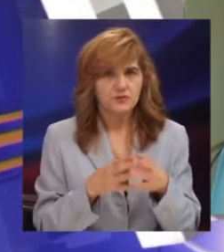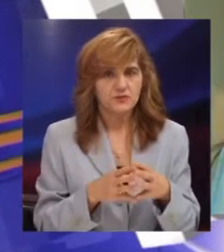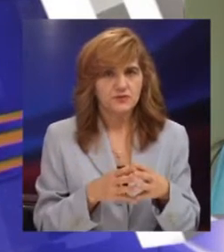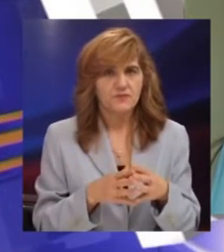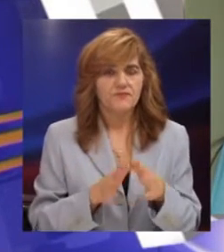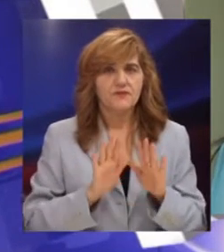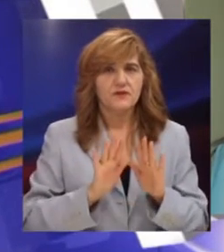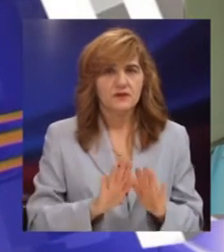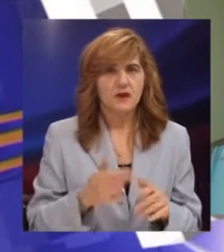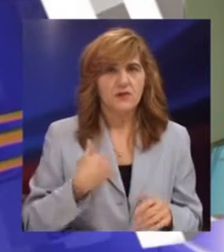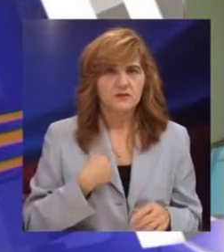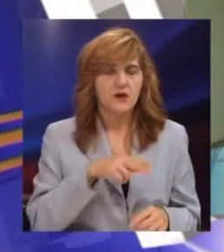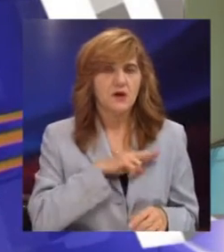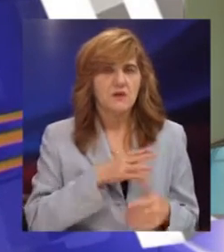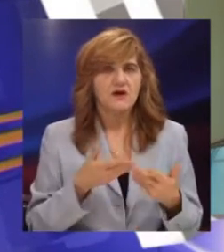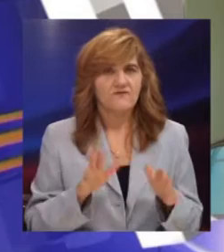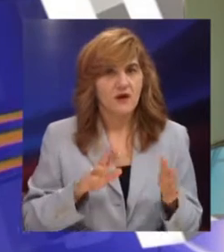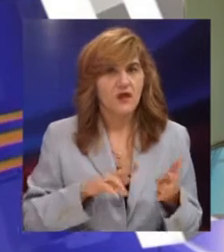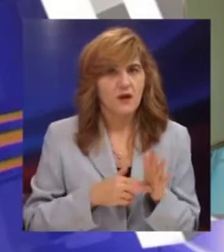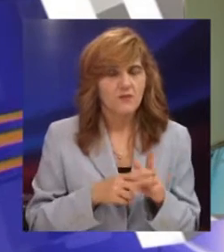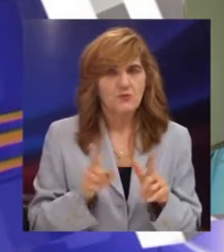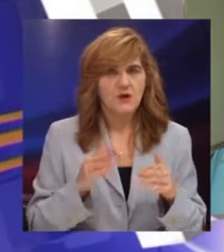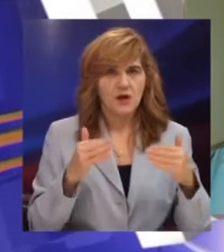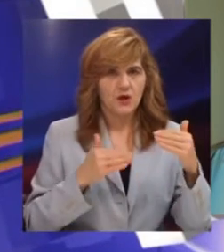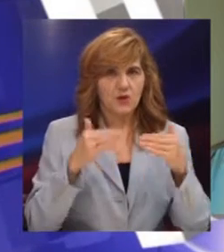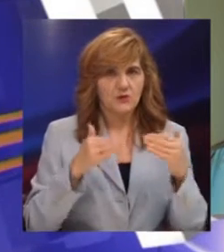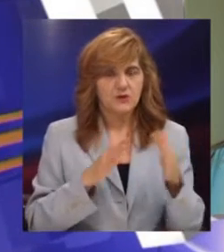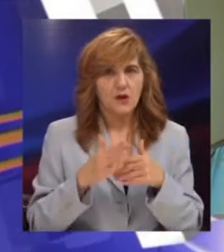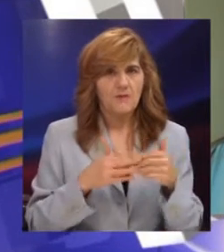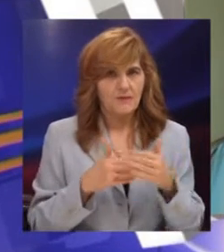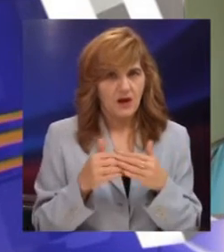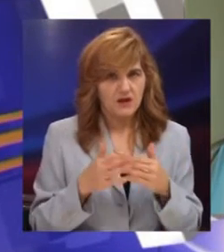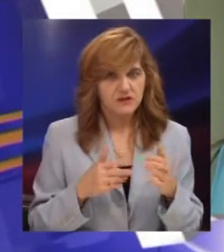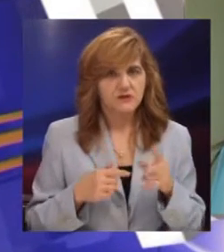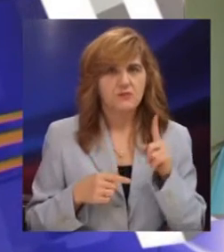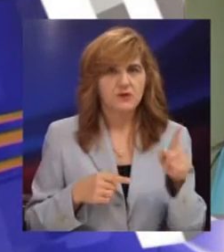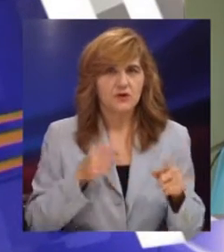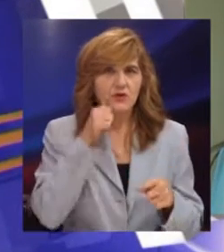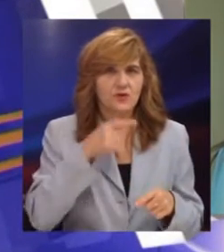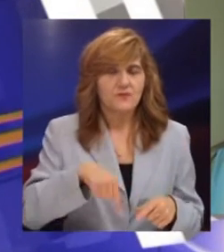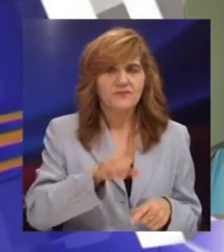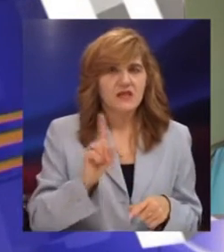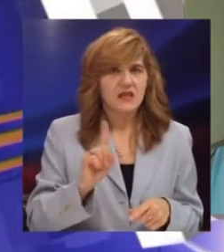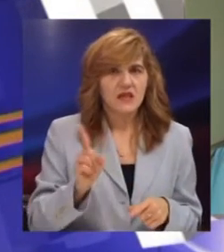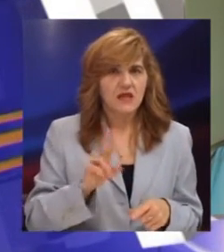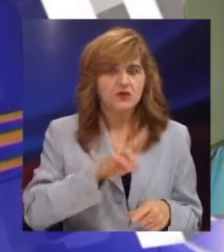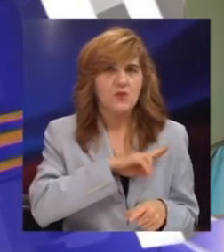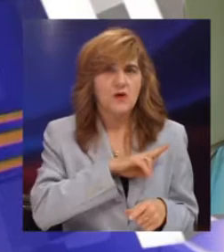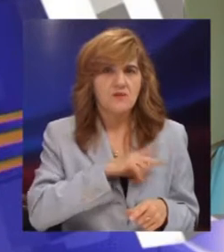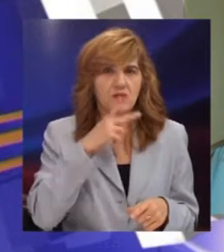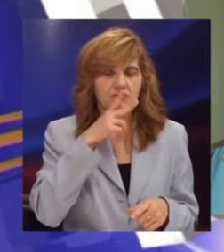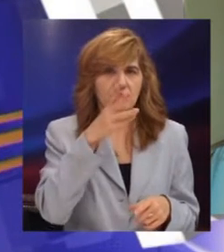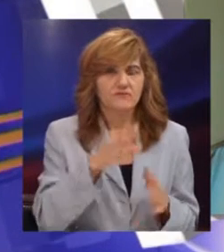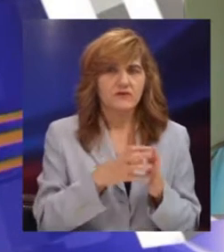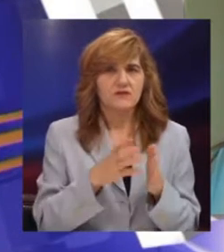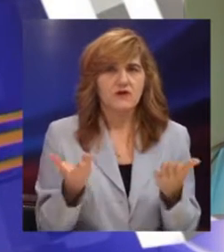privredni sudovi. Tako da smo imali veliki problem sa neujednačenom sudskom praksom i samim tim građani nisu imali pravnu